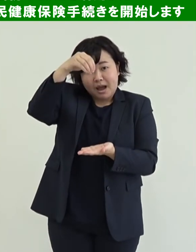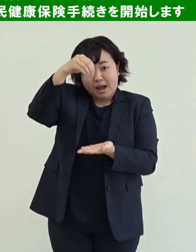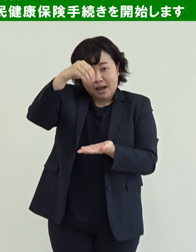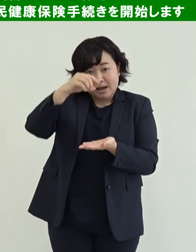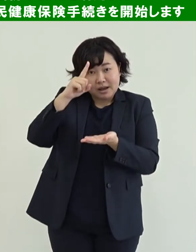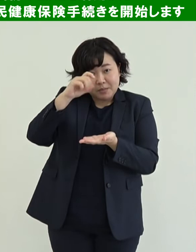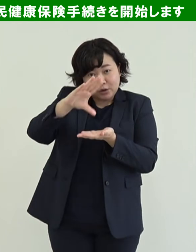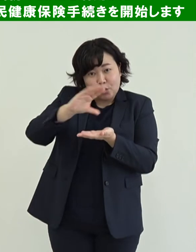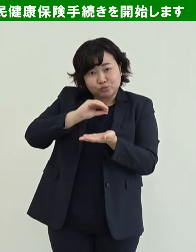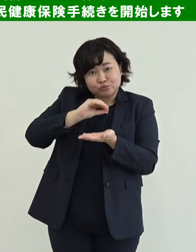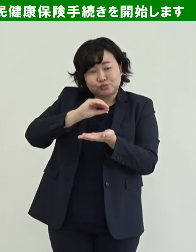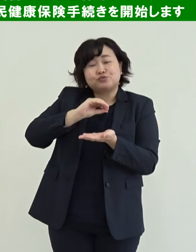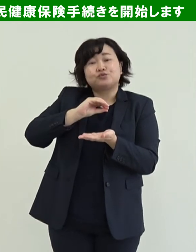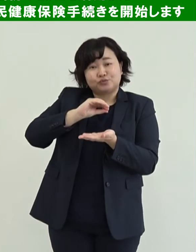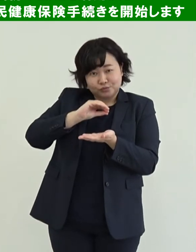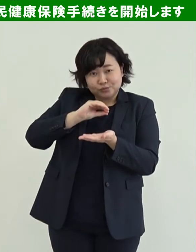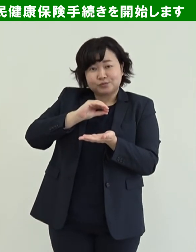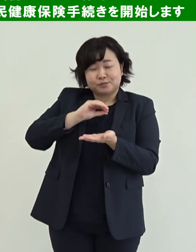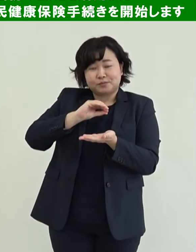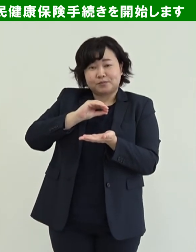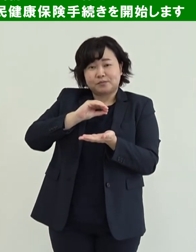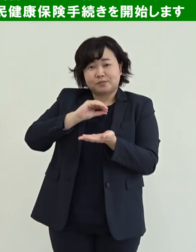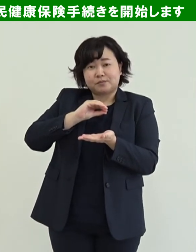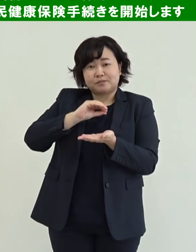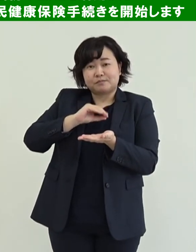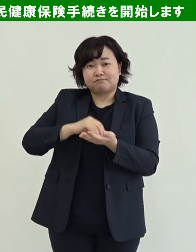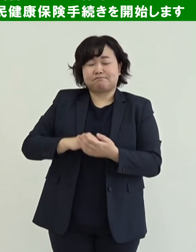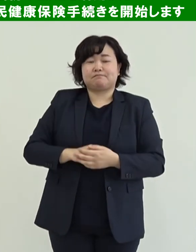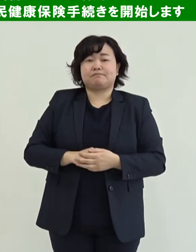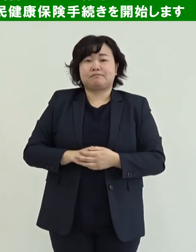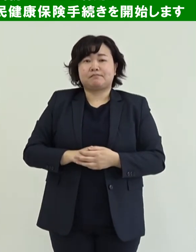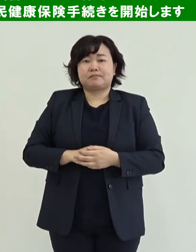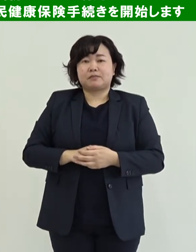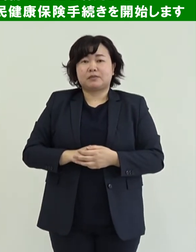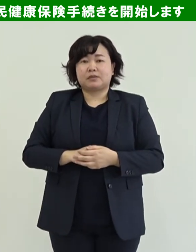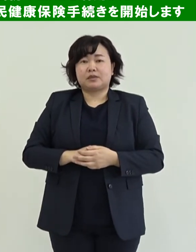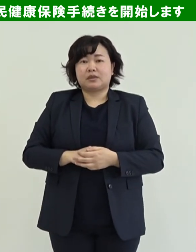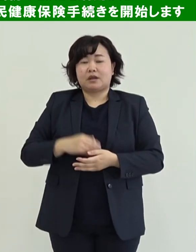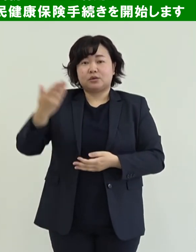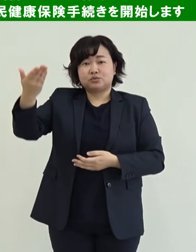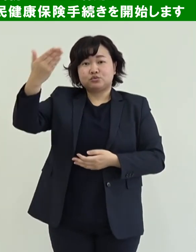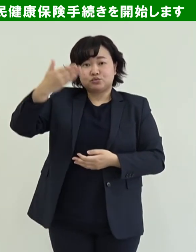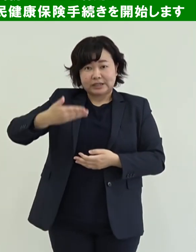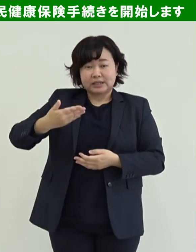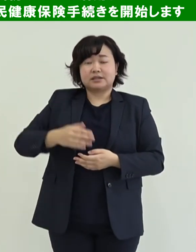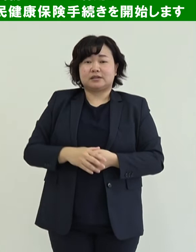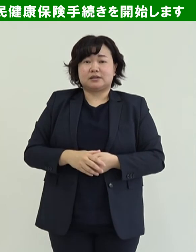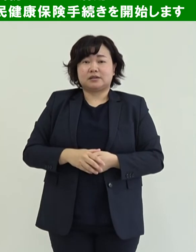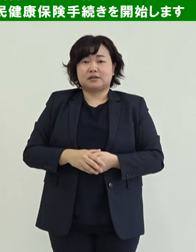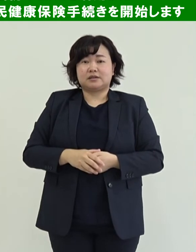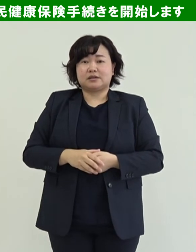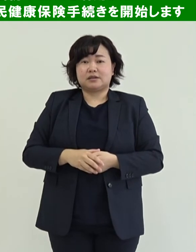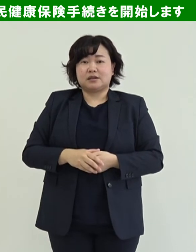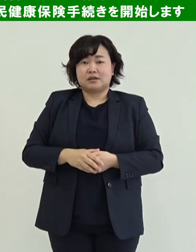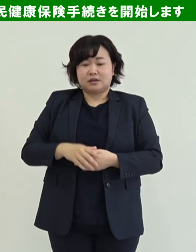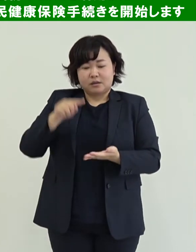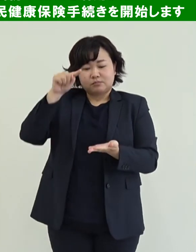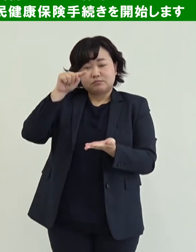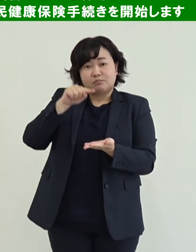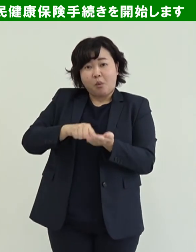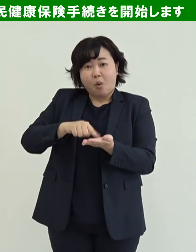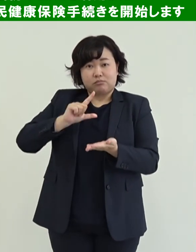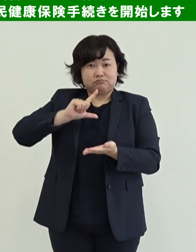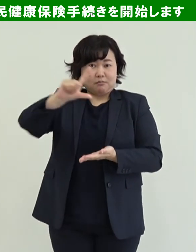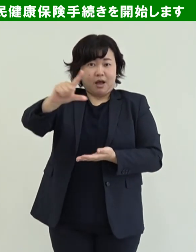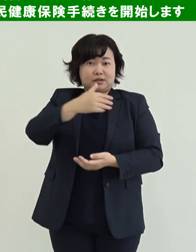免許証をその場で撮影していただきます次に右下のほうにそのまま送信をできる